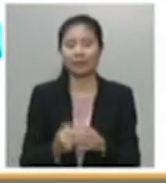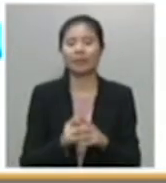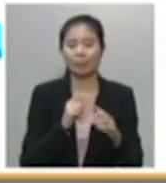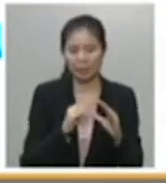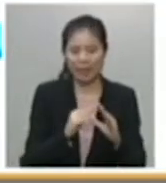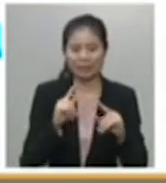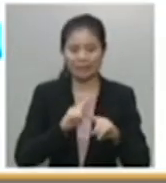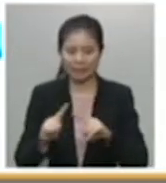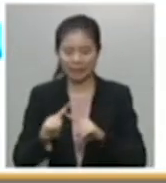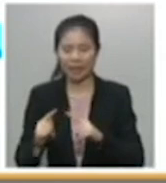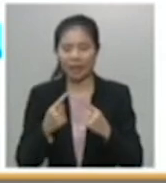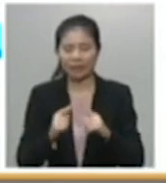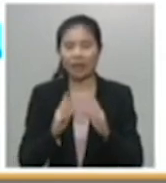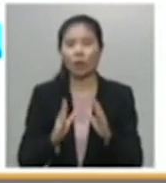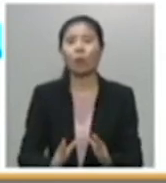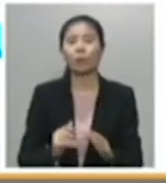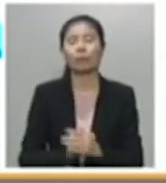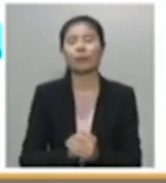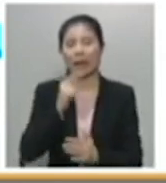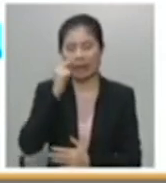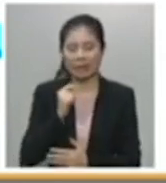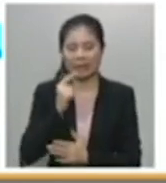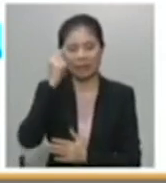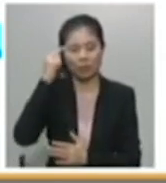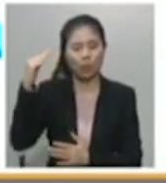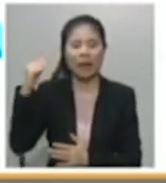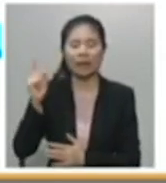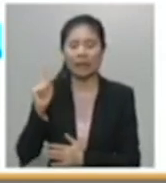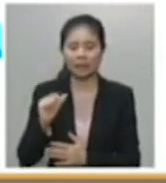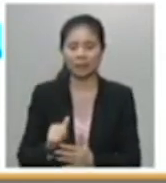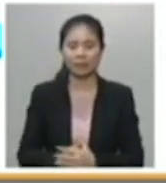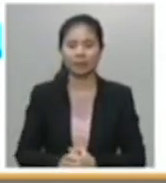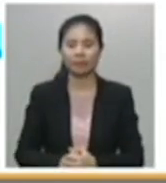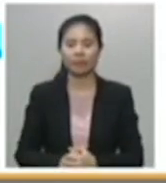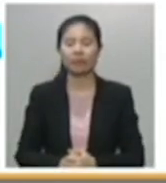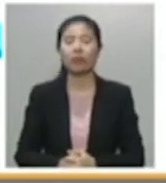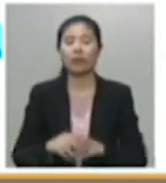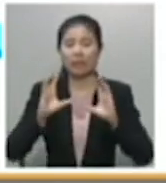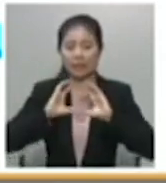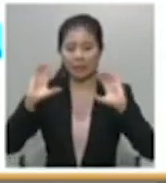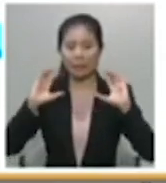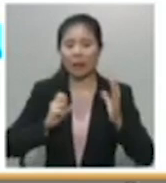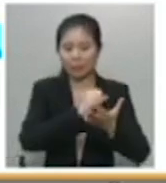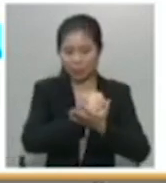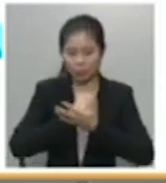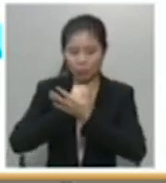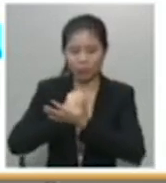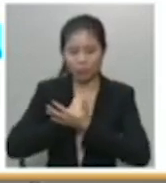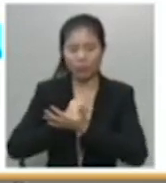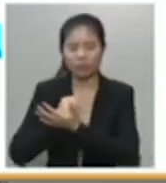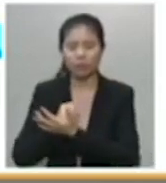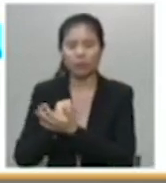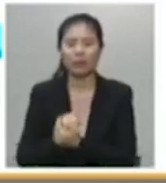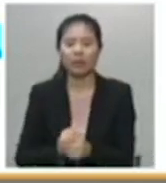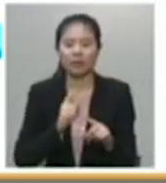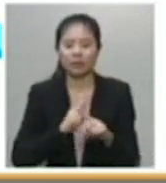ประชาชนคนไทยเนี่ยมีความคาดหวังนะครับว่าสุดท้ายแล้วเนี่ยเขาจะต้องพึ่งรัฐบาลเป็นหลักไม่เหมือนกับผมเปรียบเทียบ